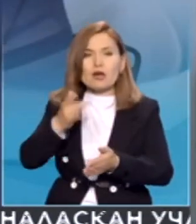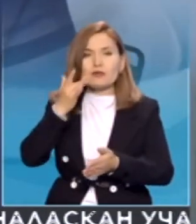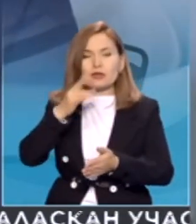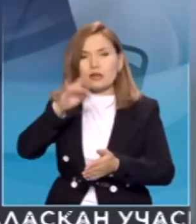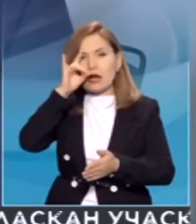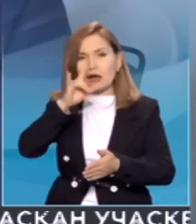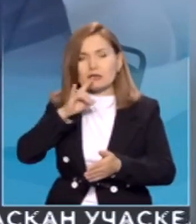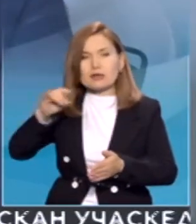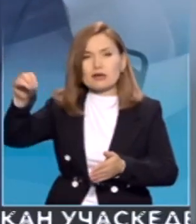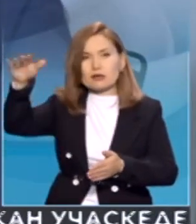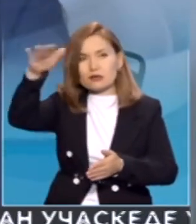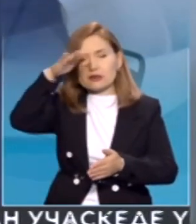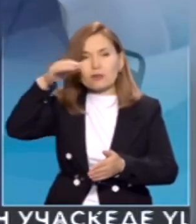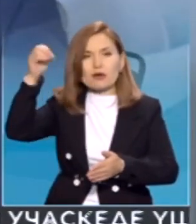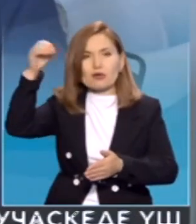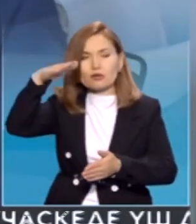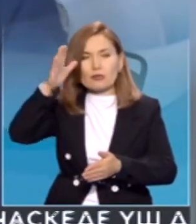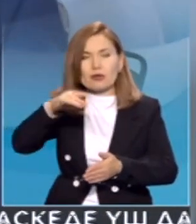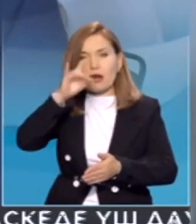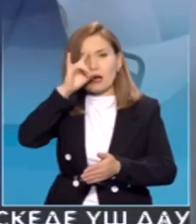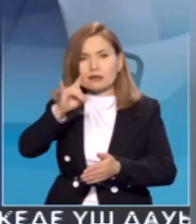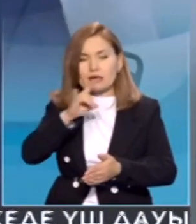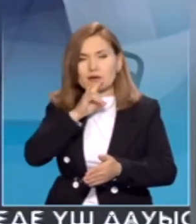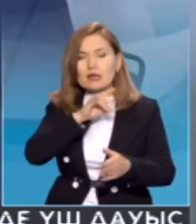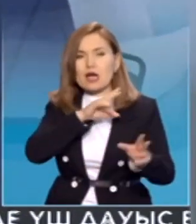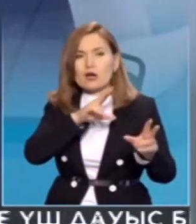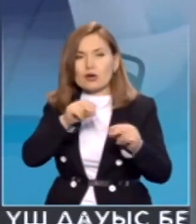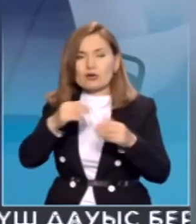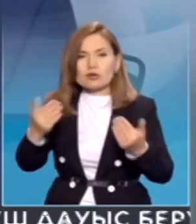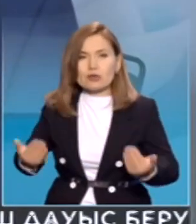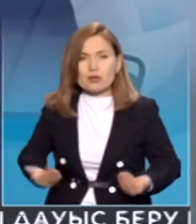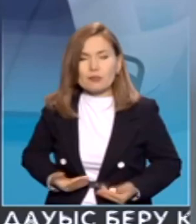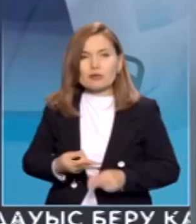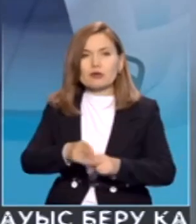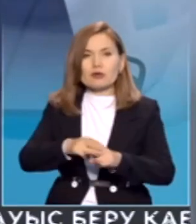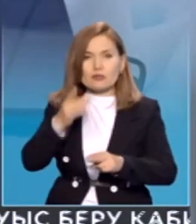болсын, заманымыз тиіш болсын, еліміз аман болсын. Барлық жағдайда әйтеуір